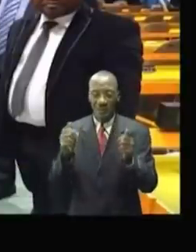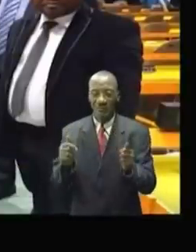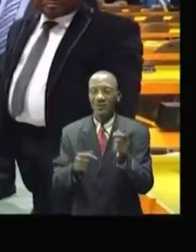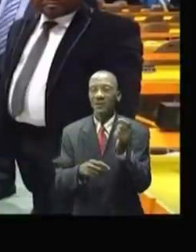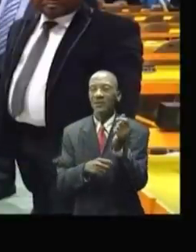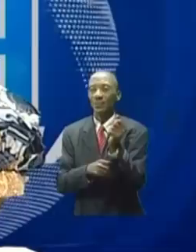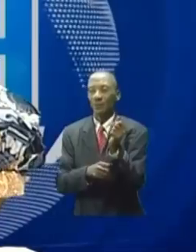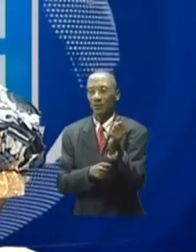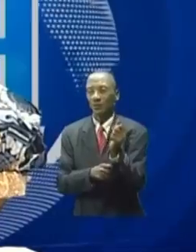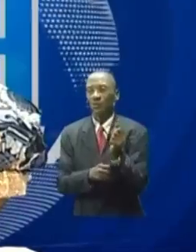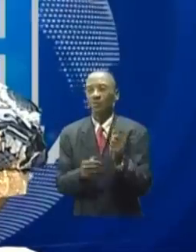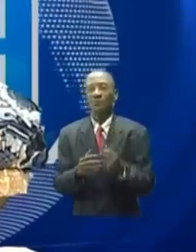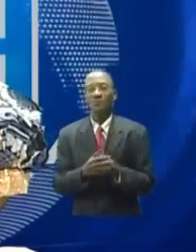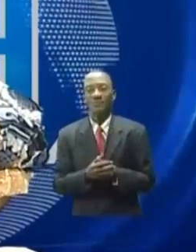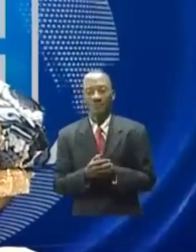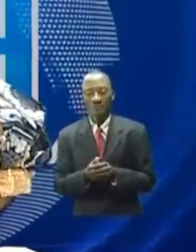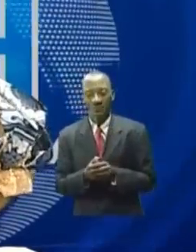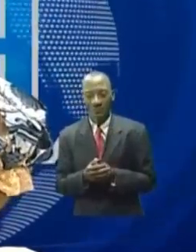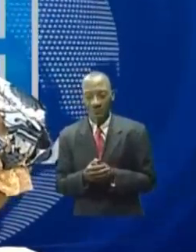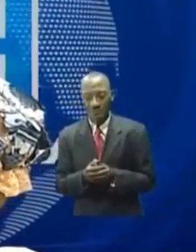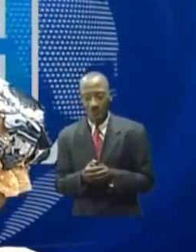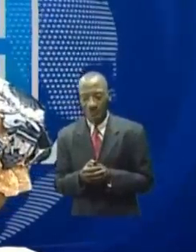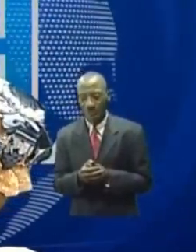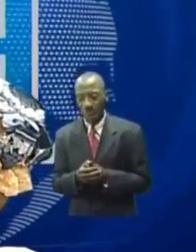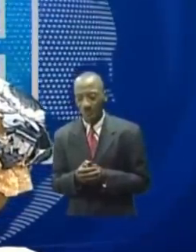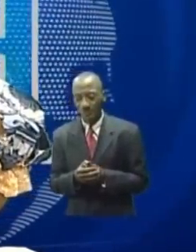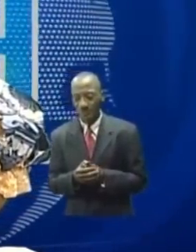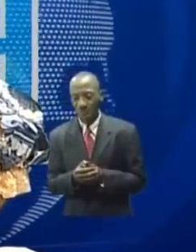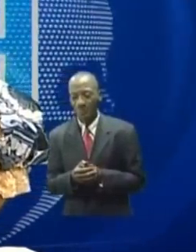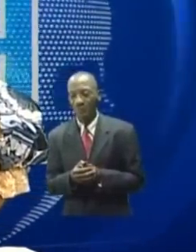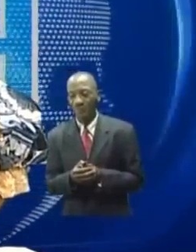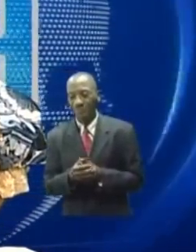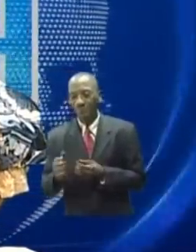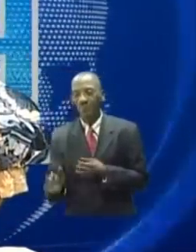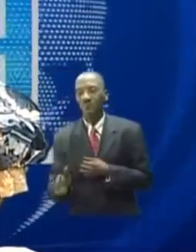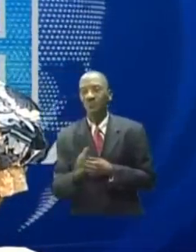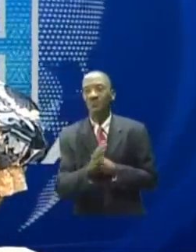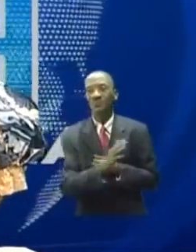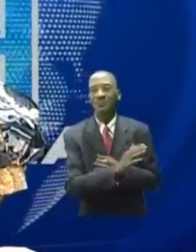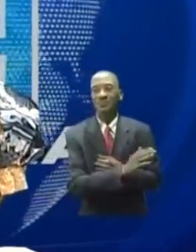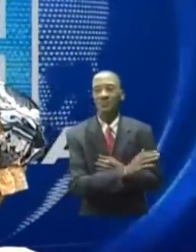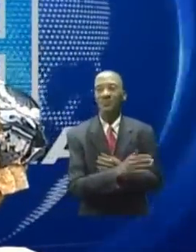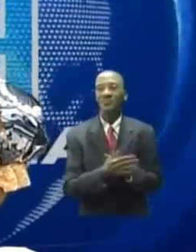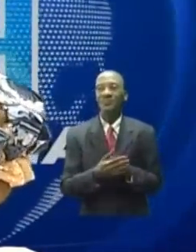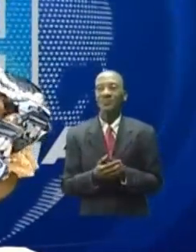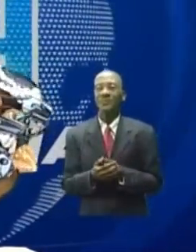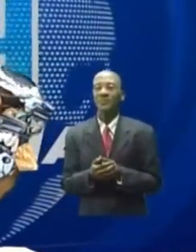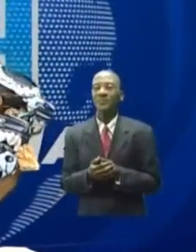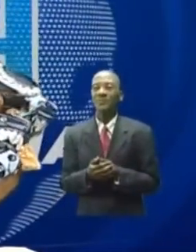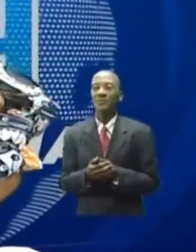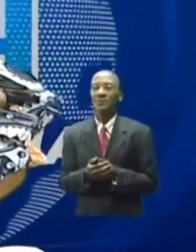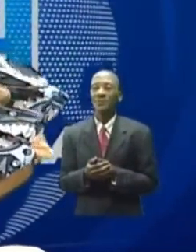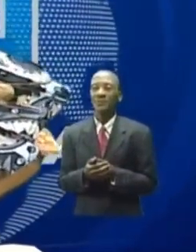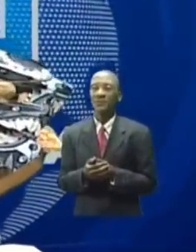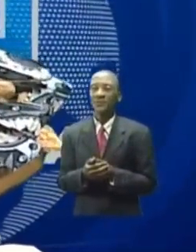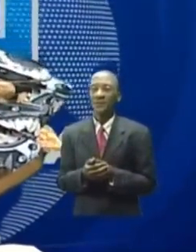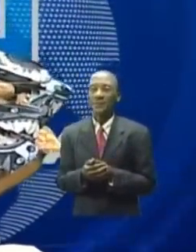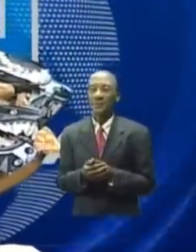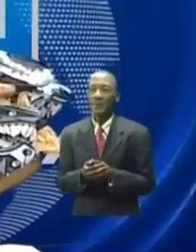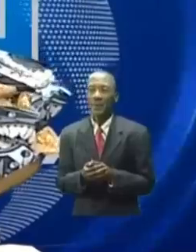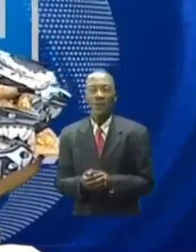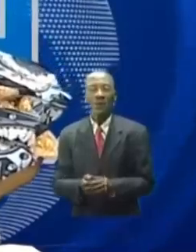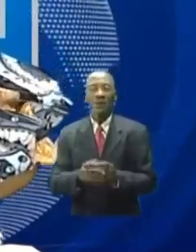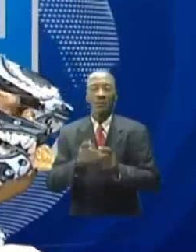handicap. La Banque mondiale, à travers son projet Transforme, veut ouvrir le chéquier pour financer les